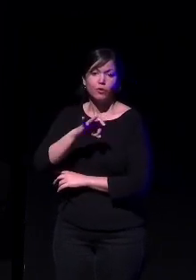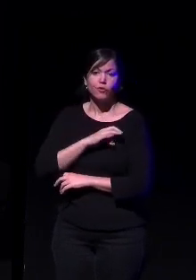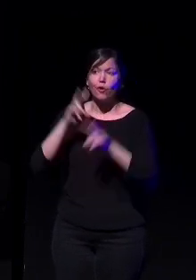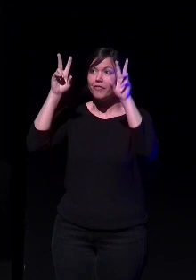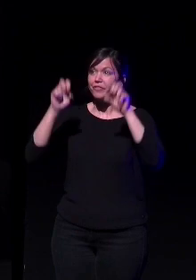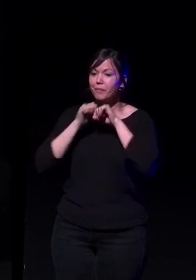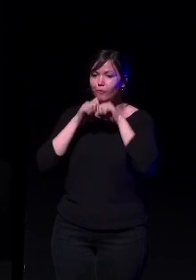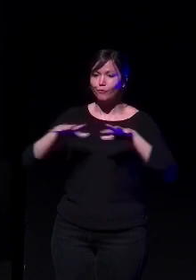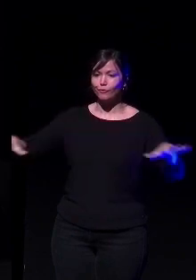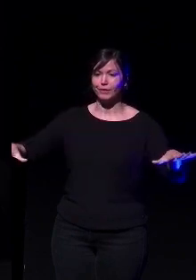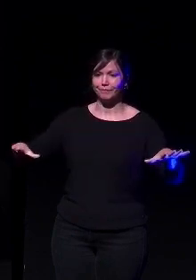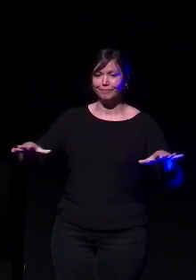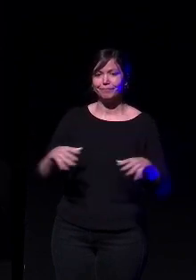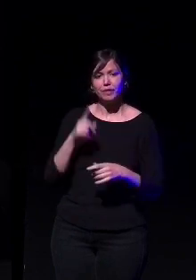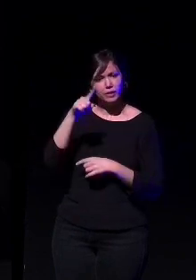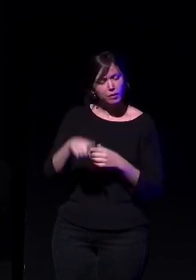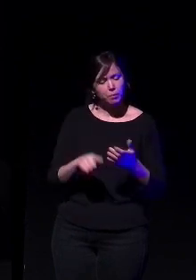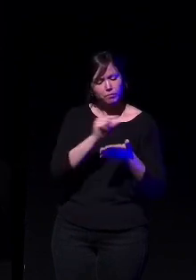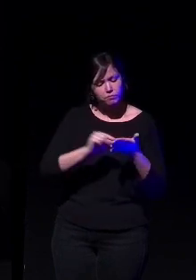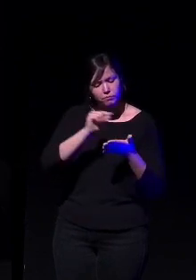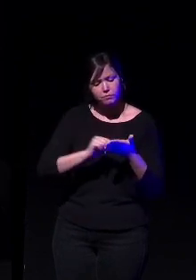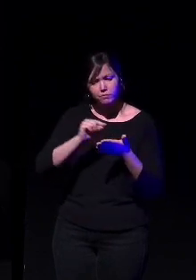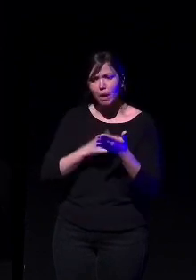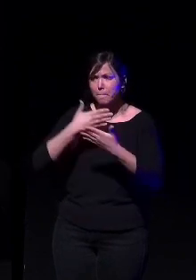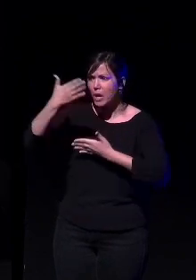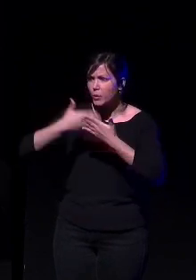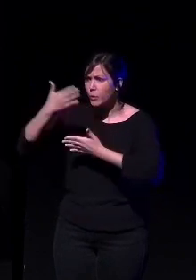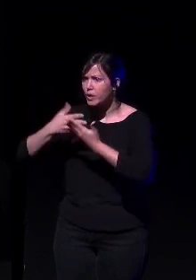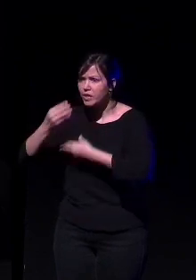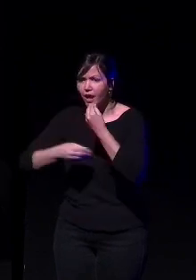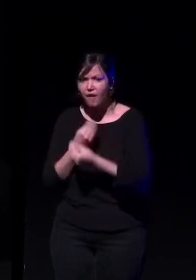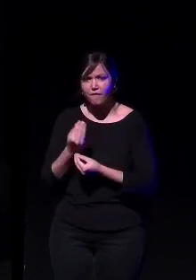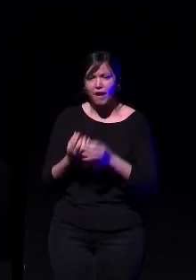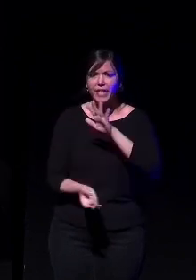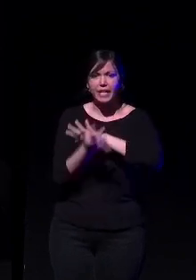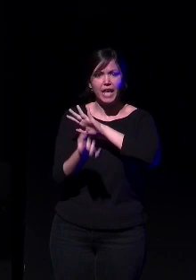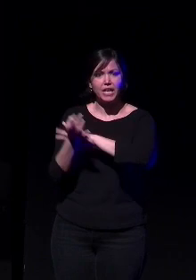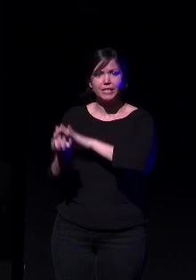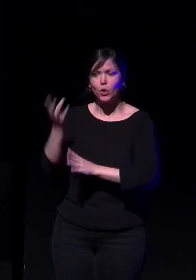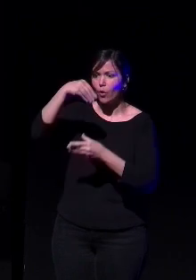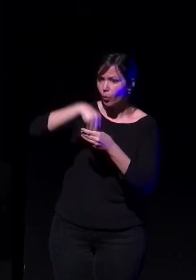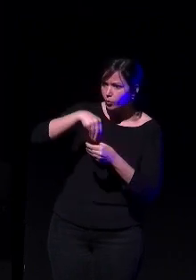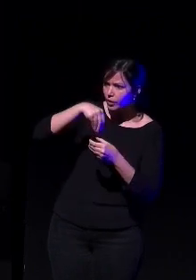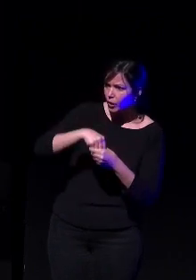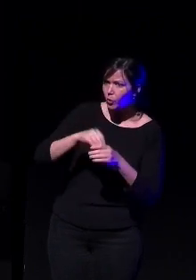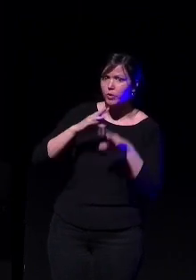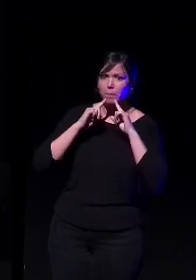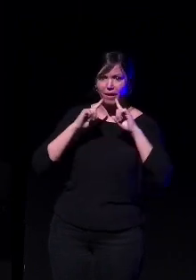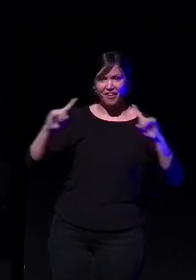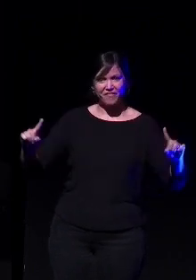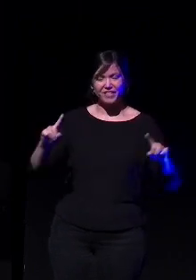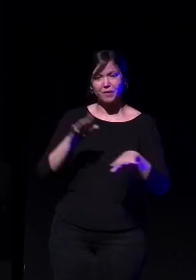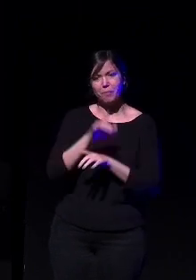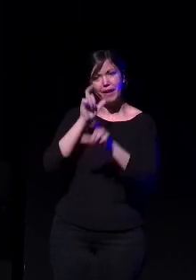divulgació, de promoció i prescripció que fan molts periodistes i creadors de continguts que realitzen en benefici dels